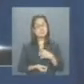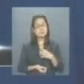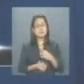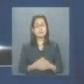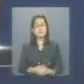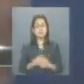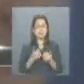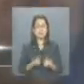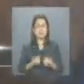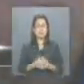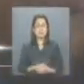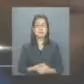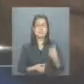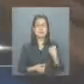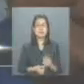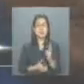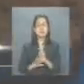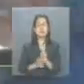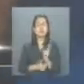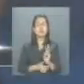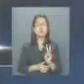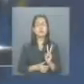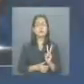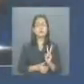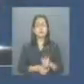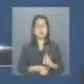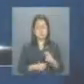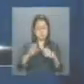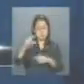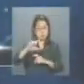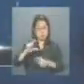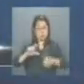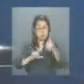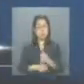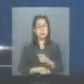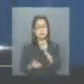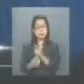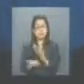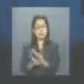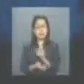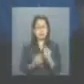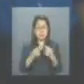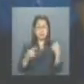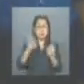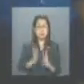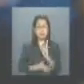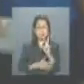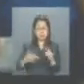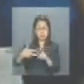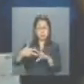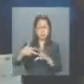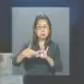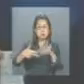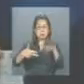นี้มีเพียงคู่สามีภรรยาบัตเลอร์เท่านั้นที่มารับเงินรางวัลส่วนผู้ถูกรางวัลอีก2คนที่เหลือยังไม่ได้ติดต่อขอรับ